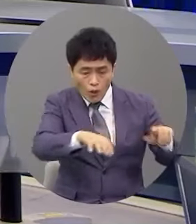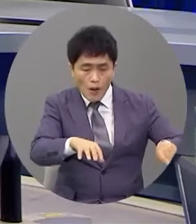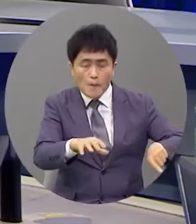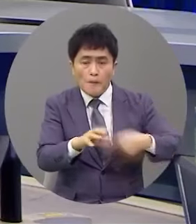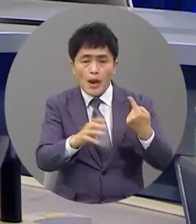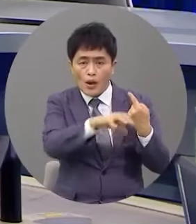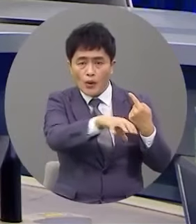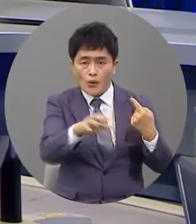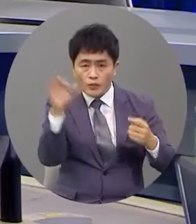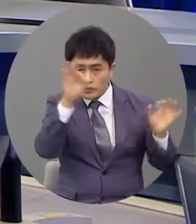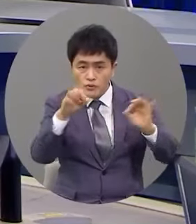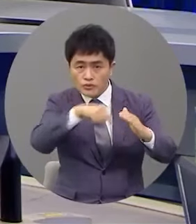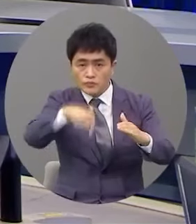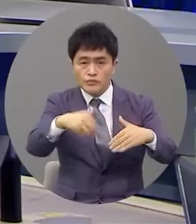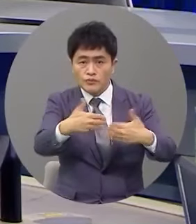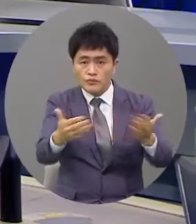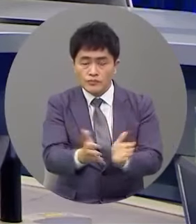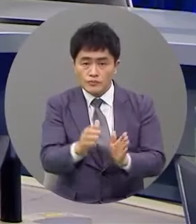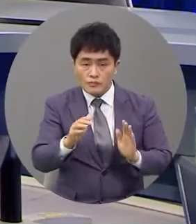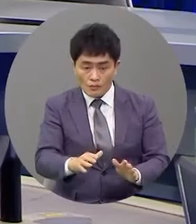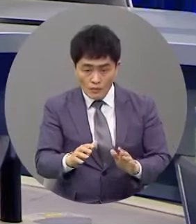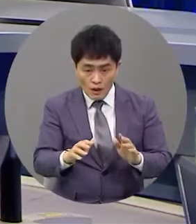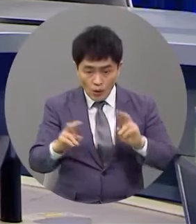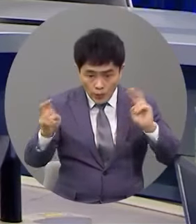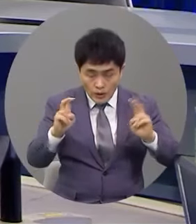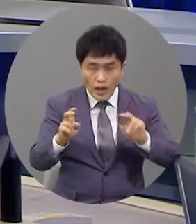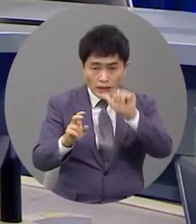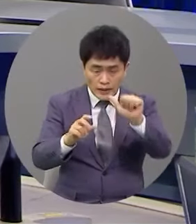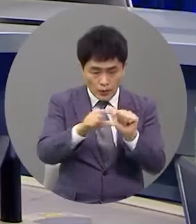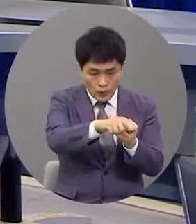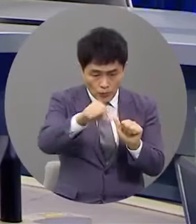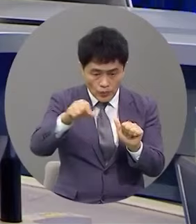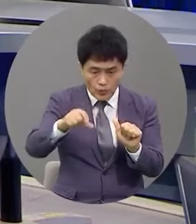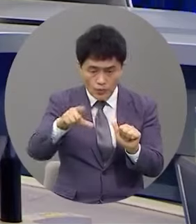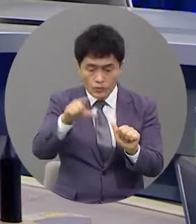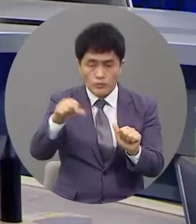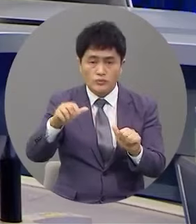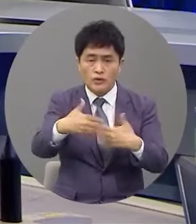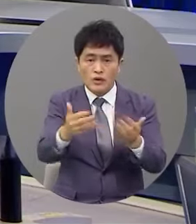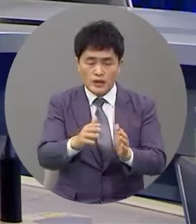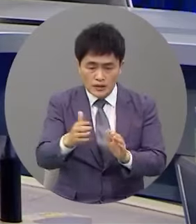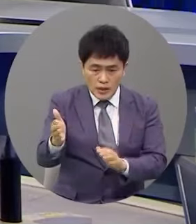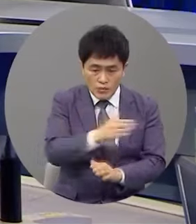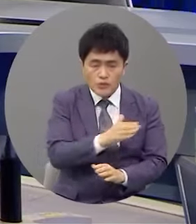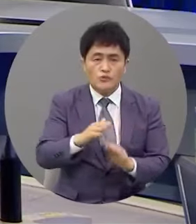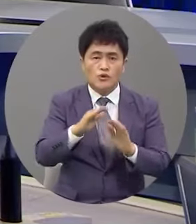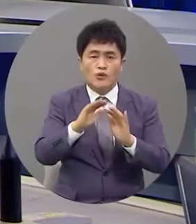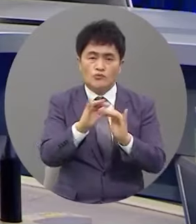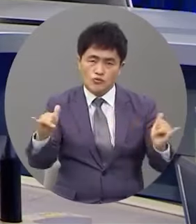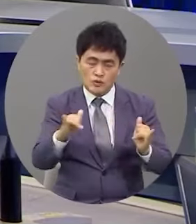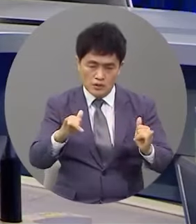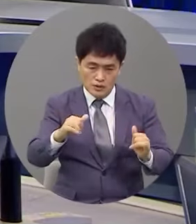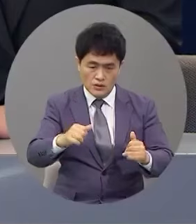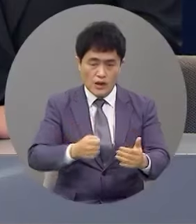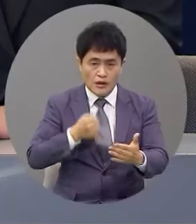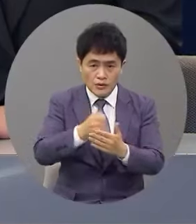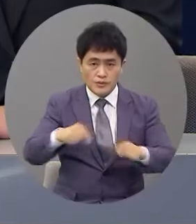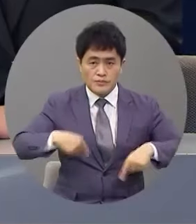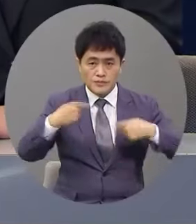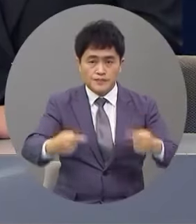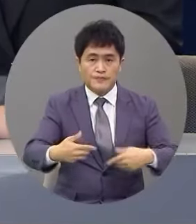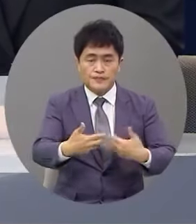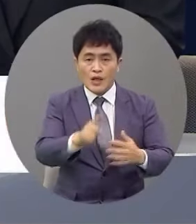찾았습니다. 그중에서 사업자가 5곳을 골랐습니다. 여기서부터는 주민들의 결정이 시작됐습니다. 인상적인